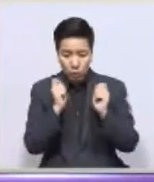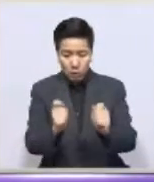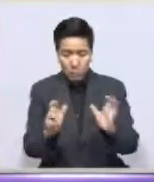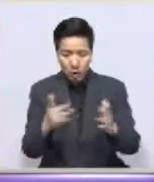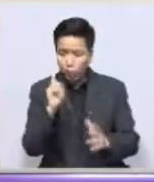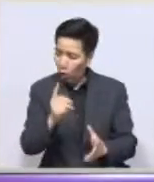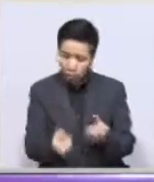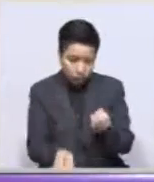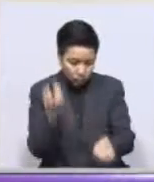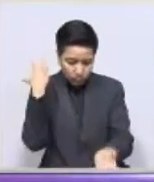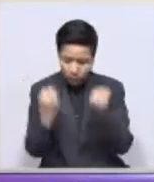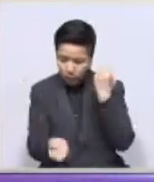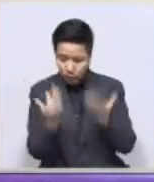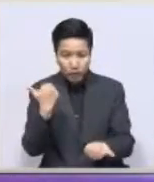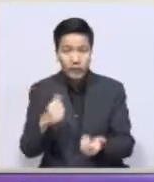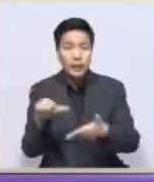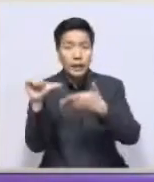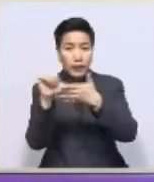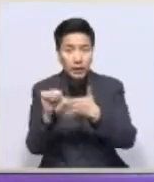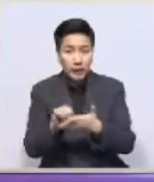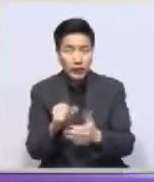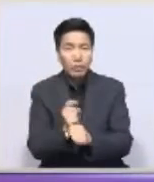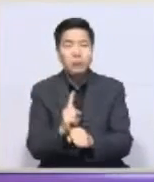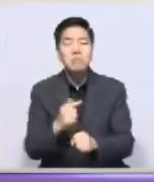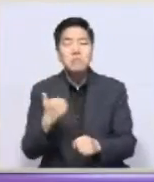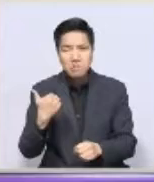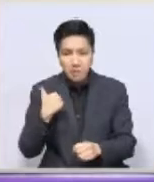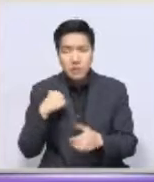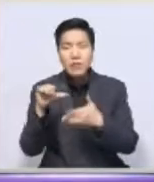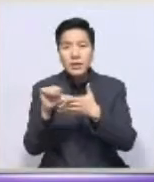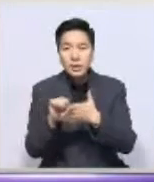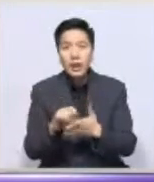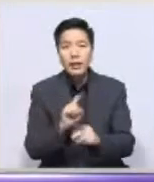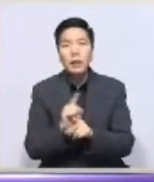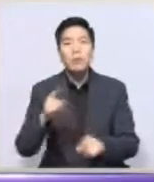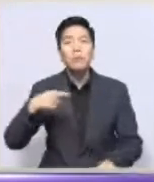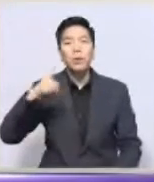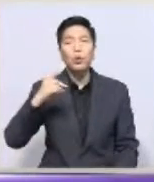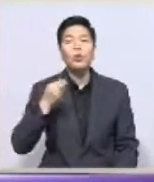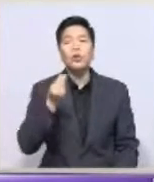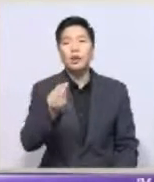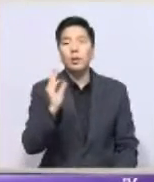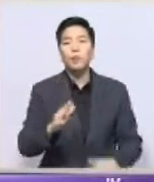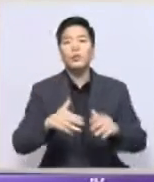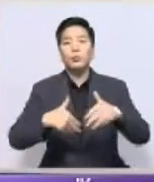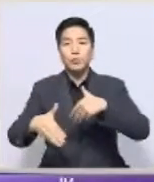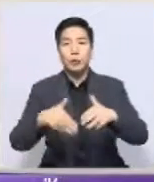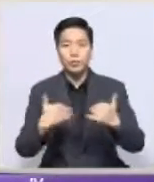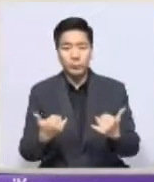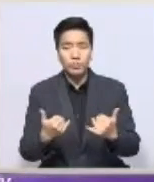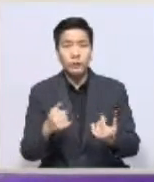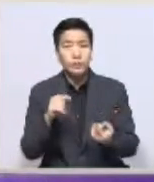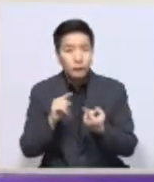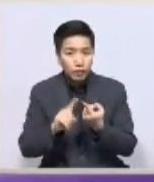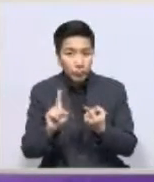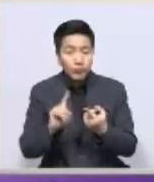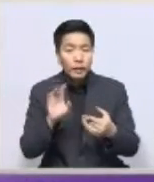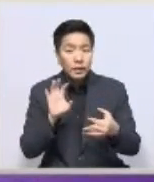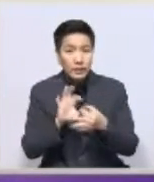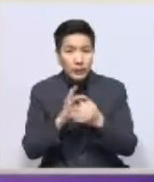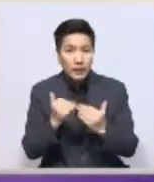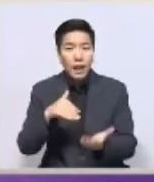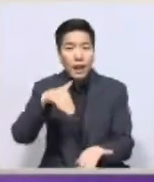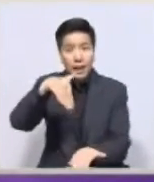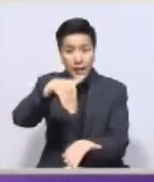ต้องรื้ออย่างเดียวแก้ไขเนี่ยก็มีบางส่วนแต่ส่วนใหญ่จะเป็นประโยชน์ต่อประชาชนนะครับเช่นห